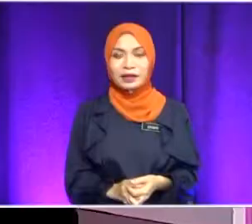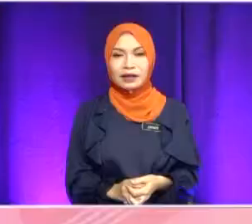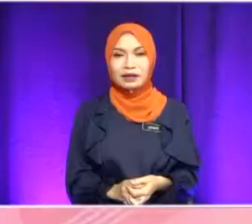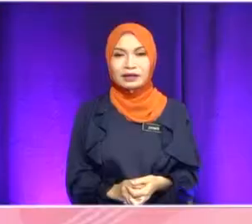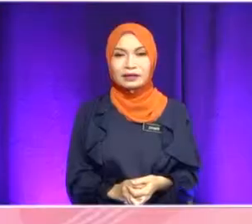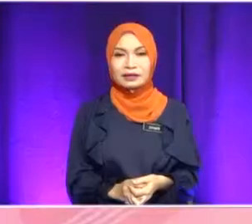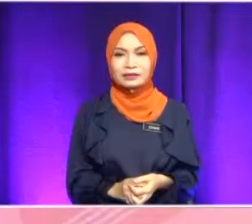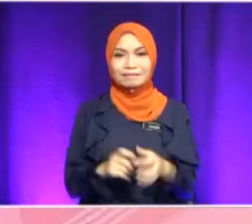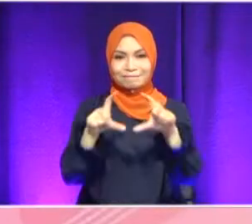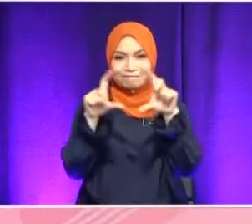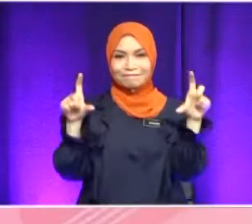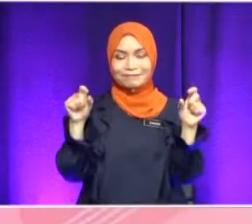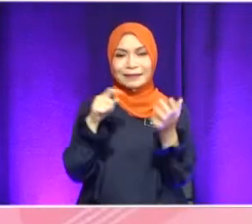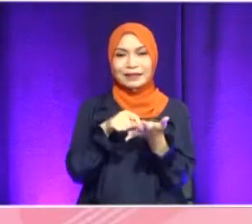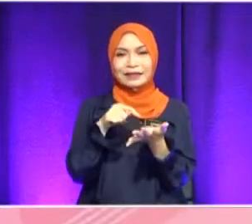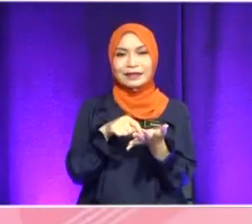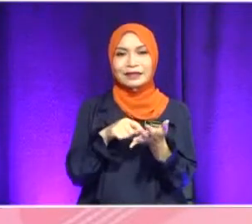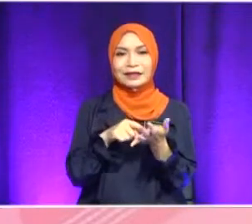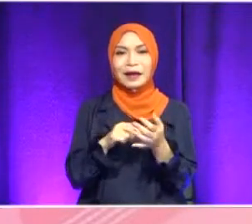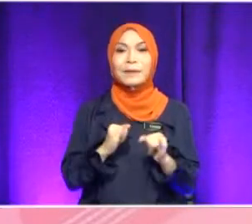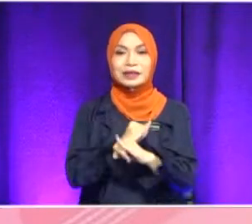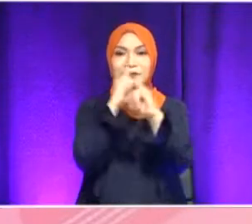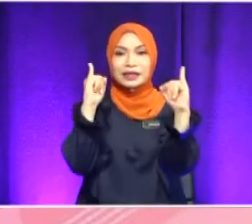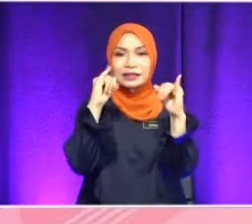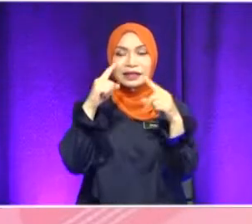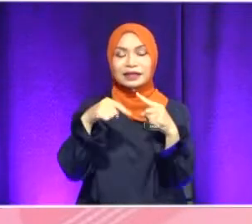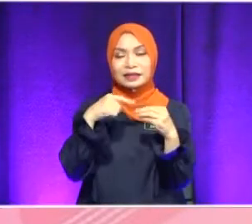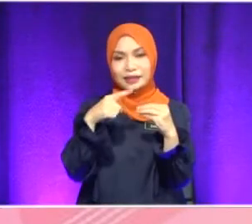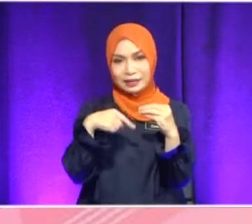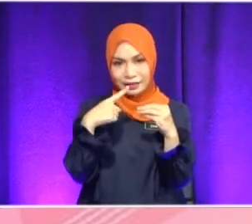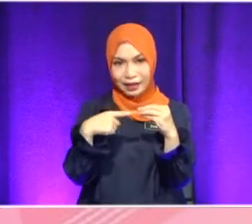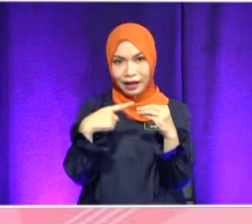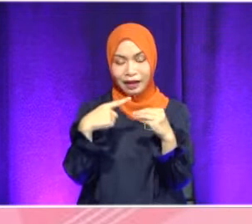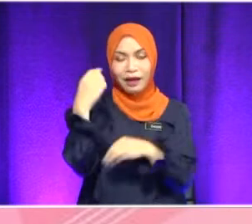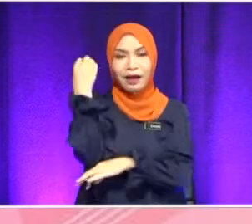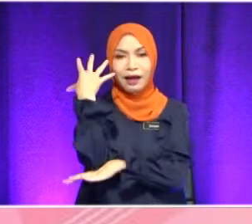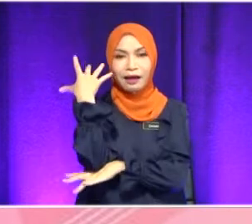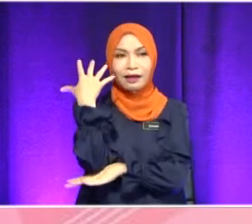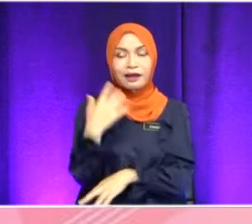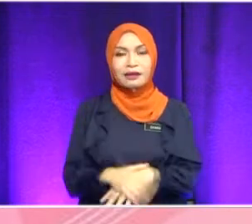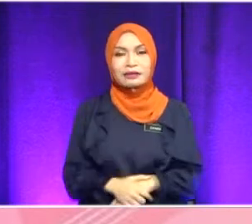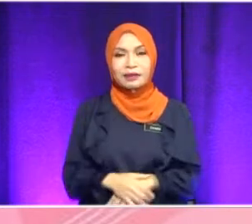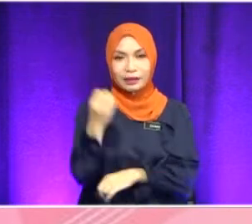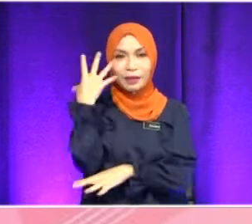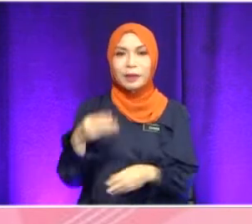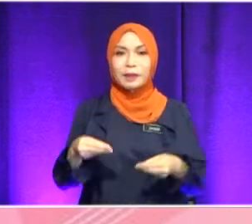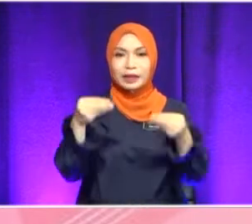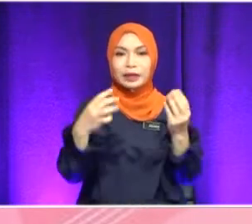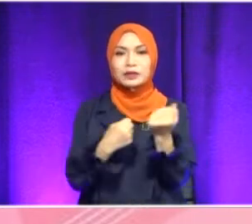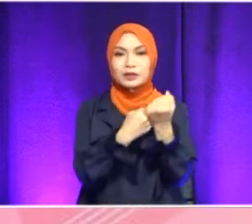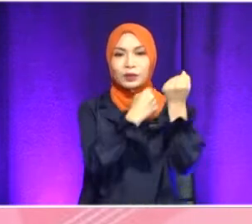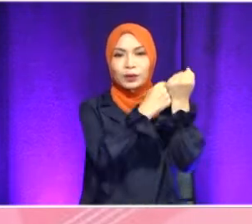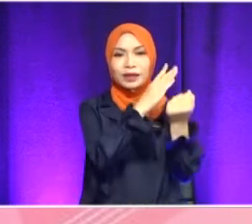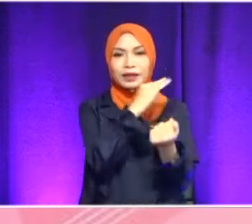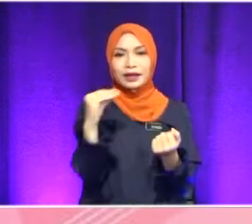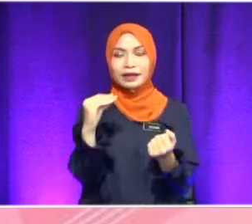menerangkan tentang akar Oke jadi bagi pernyataan jadi kenyataan dia adalah akar memberi sokongan dan kekuatan serta